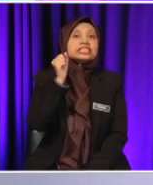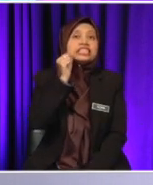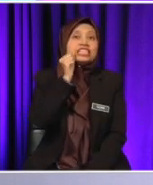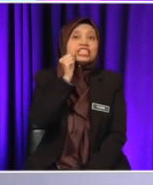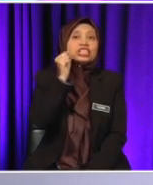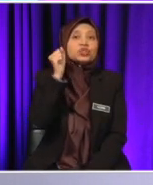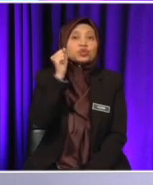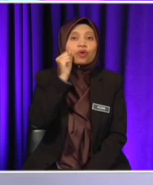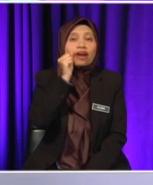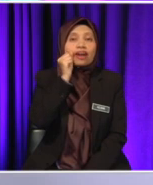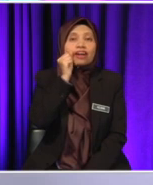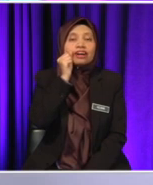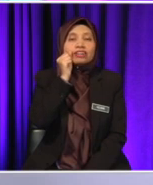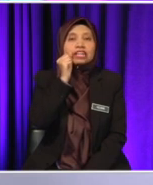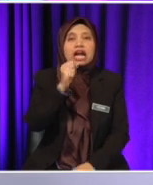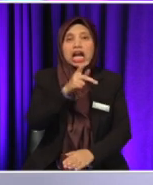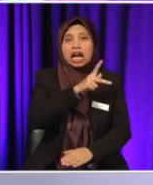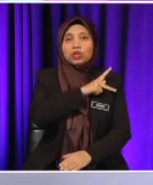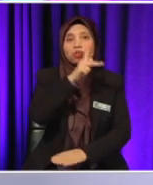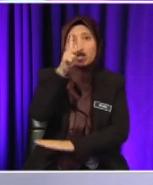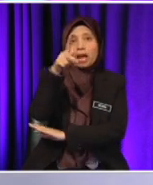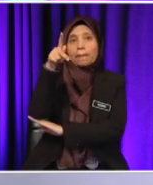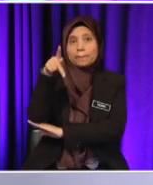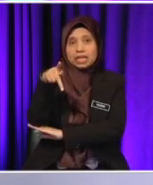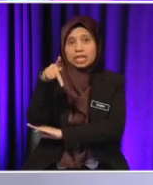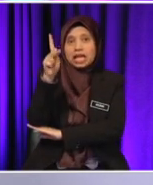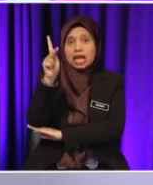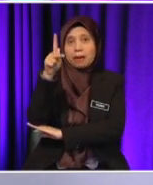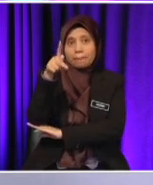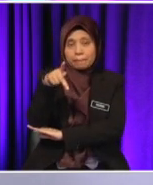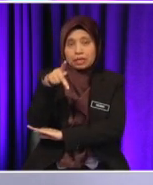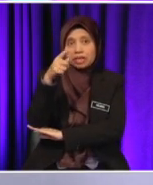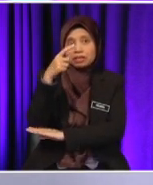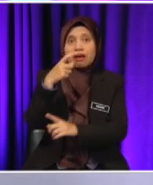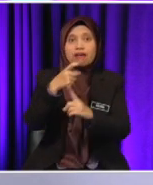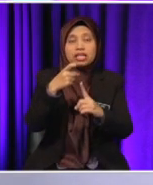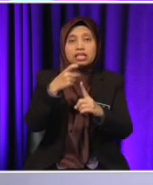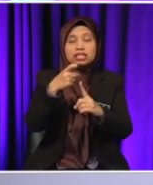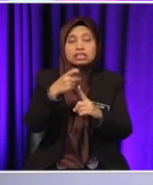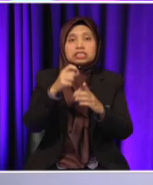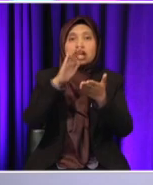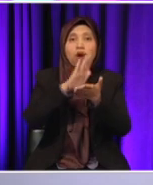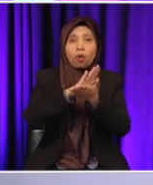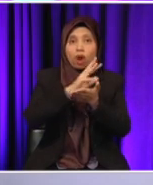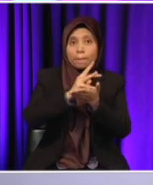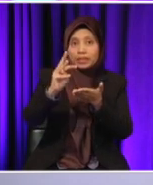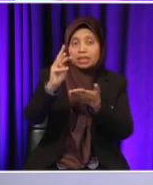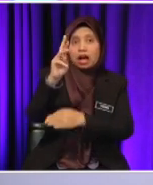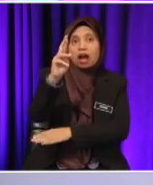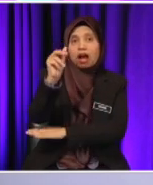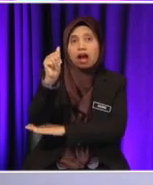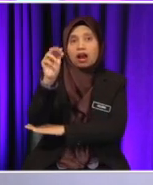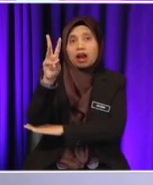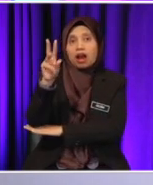merupakan ketua panitia kesusastraan komunikatif dari sekolah menengah kebangsaan Rawang